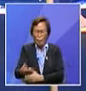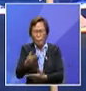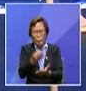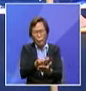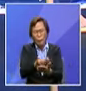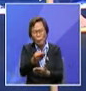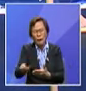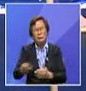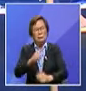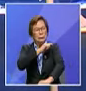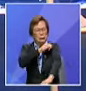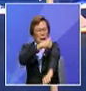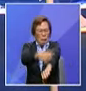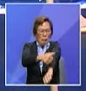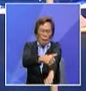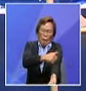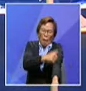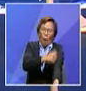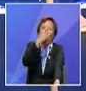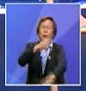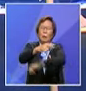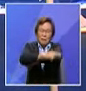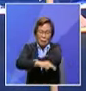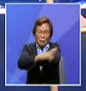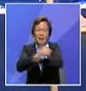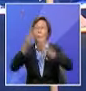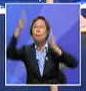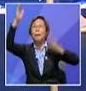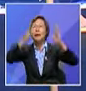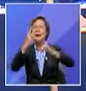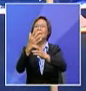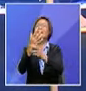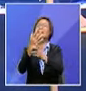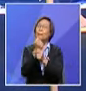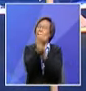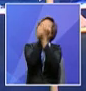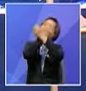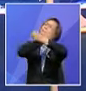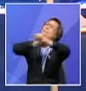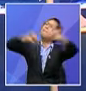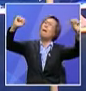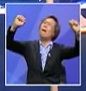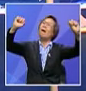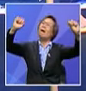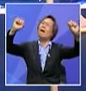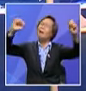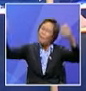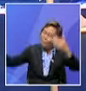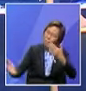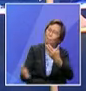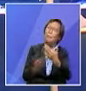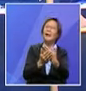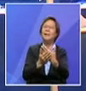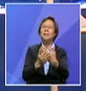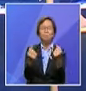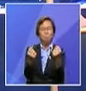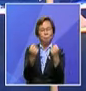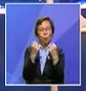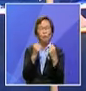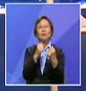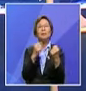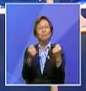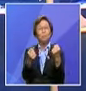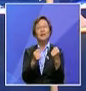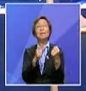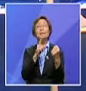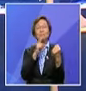kepalang banyaknya supaya negeri dan negara kita dapat dibebaskan dan kembali kepada jati dirinya